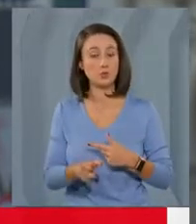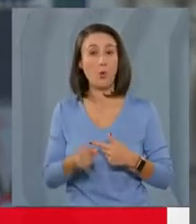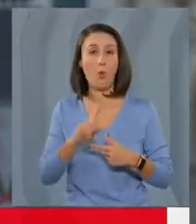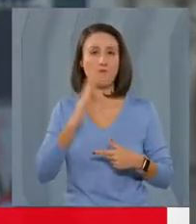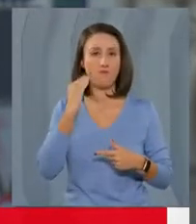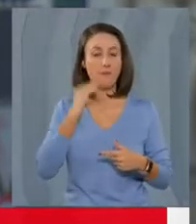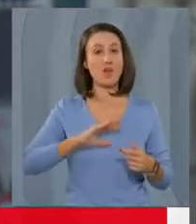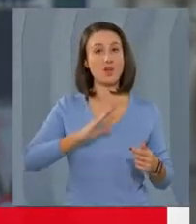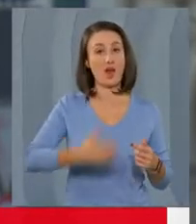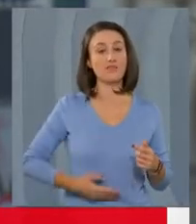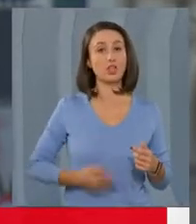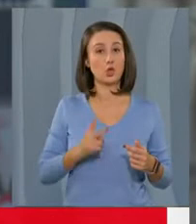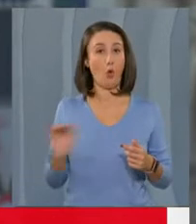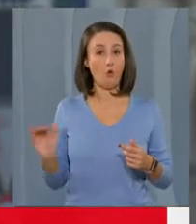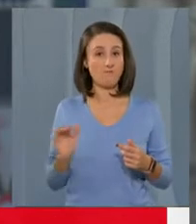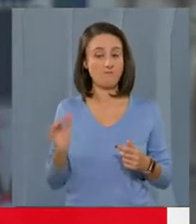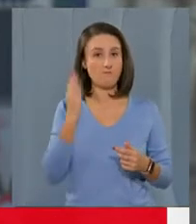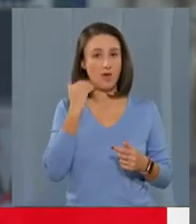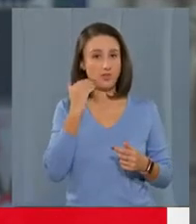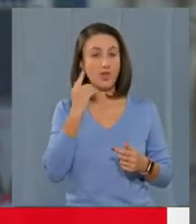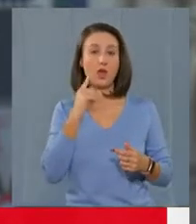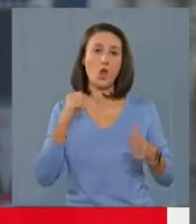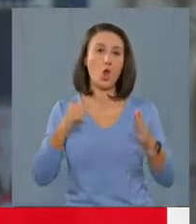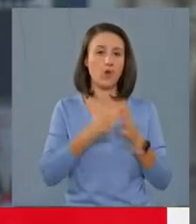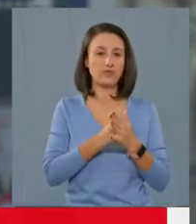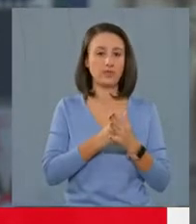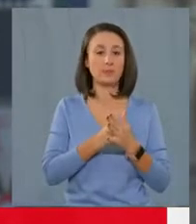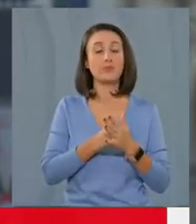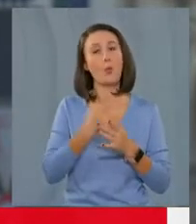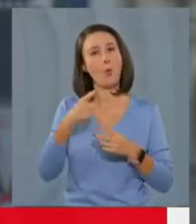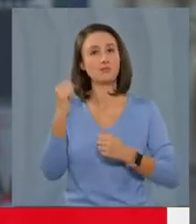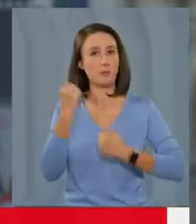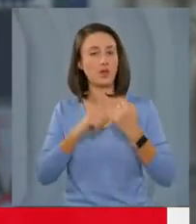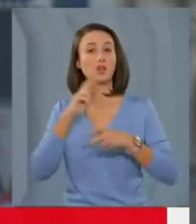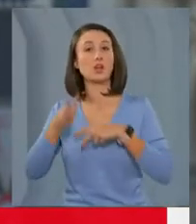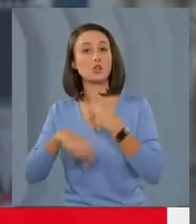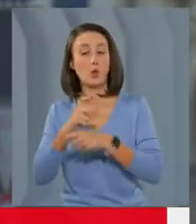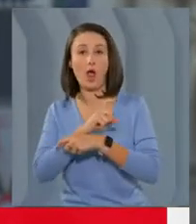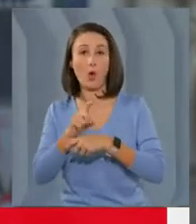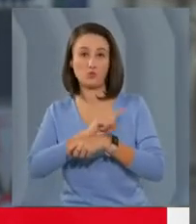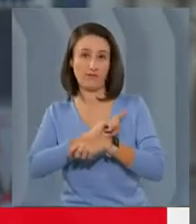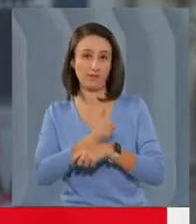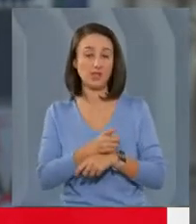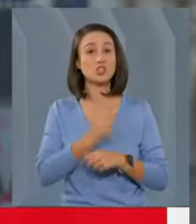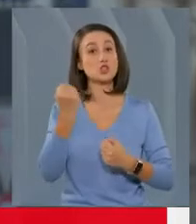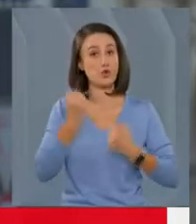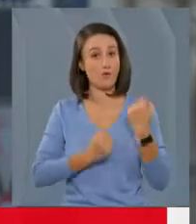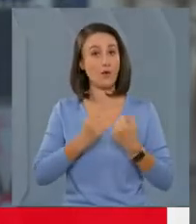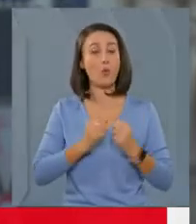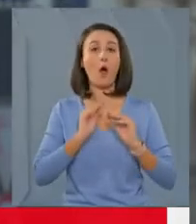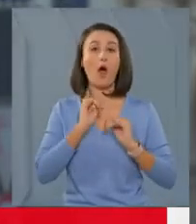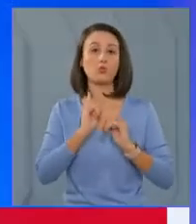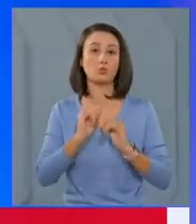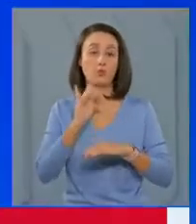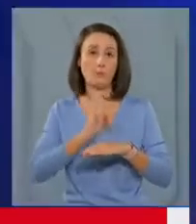și o gravidă dar și două minore au fost rănite o altă mașină s a răsturnat din cauza vitezei excesive șoferul a avut nevoie de îngrijiri